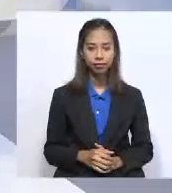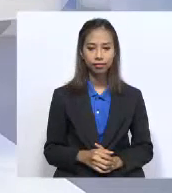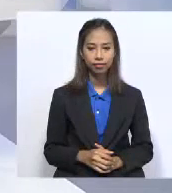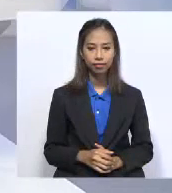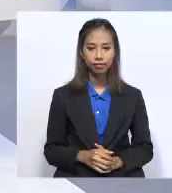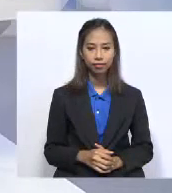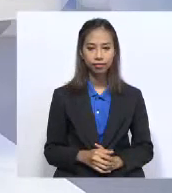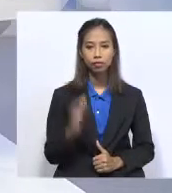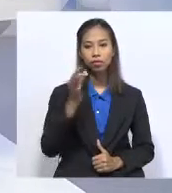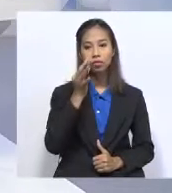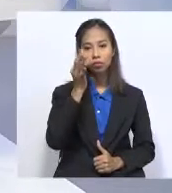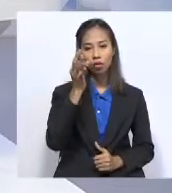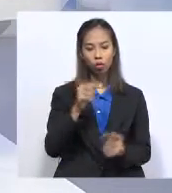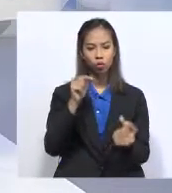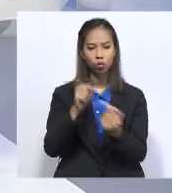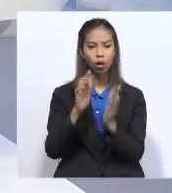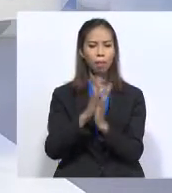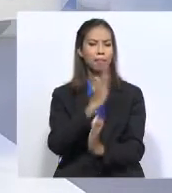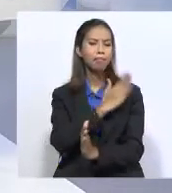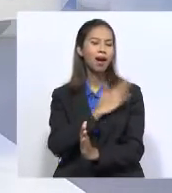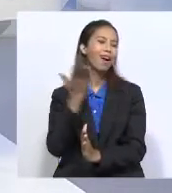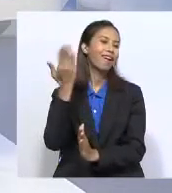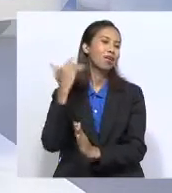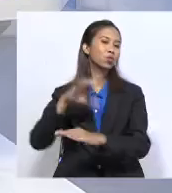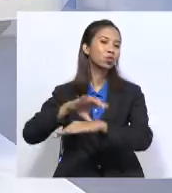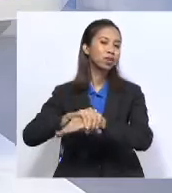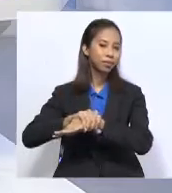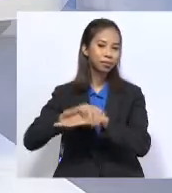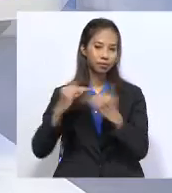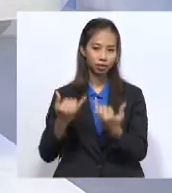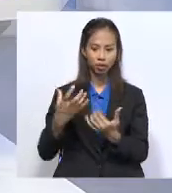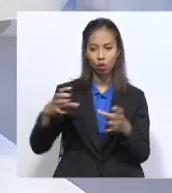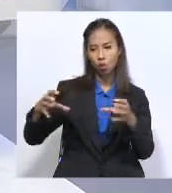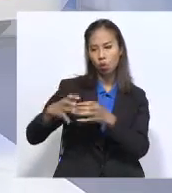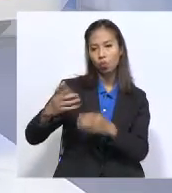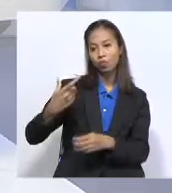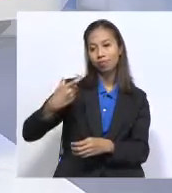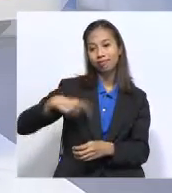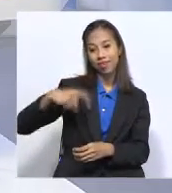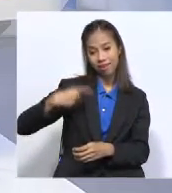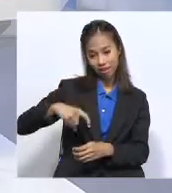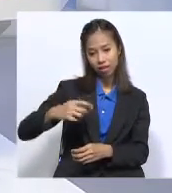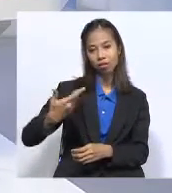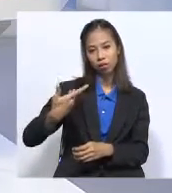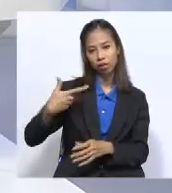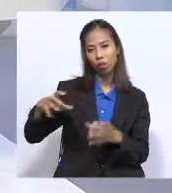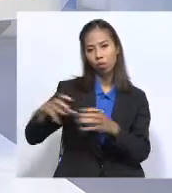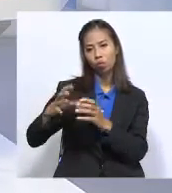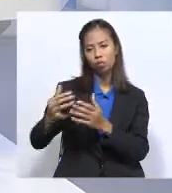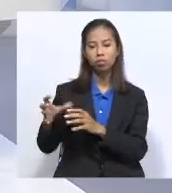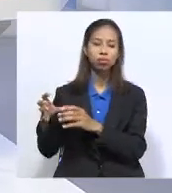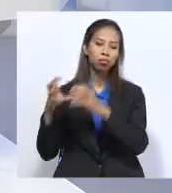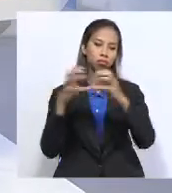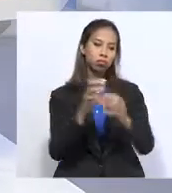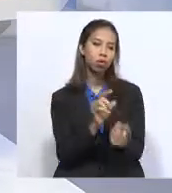ส่วนคดีอดีตพระพุทธอิสระนะครับวันนี้ทีมทนายความและลูกศิษย์นะครับก็ได้เดินทางเข้า